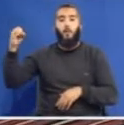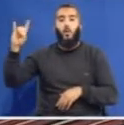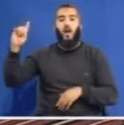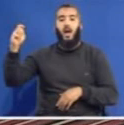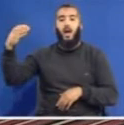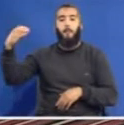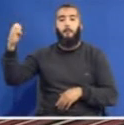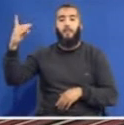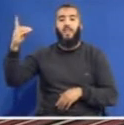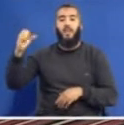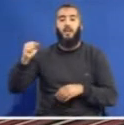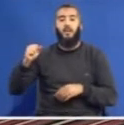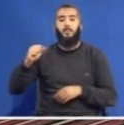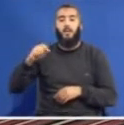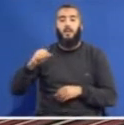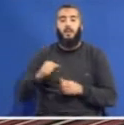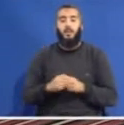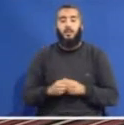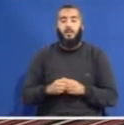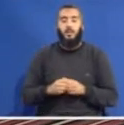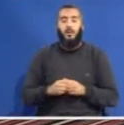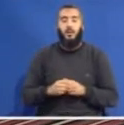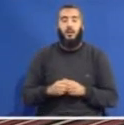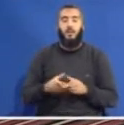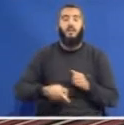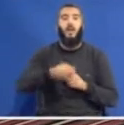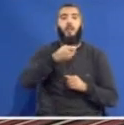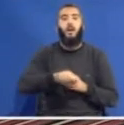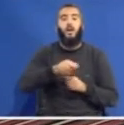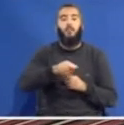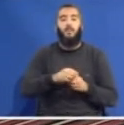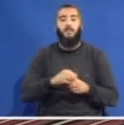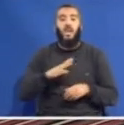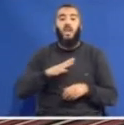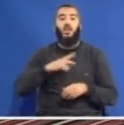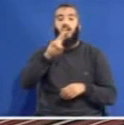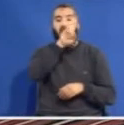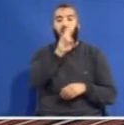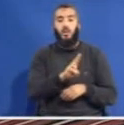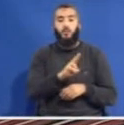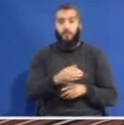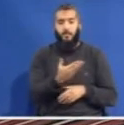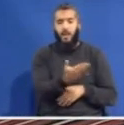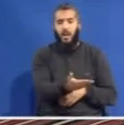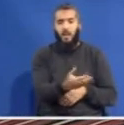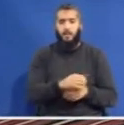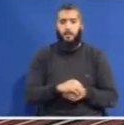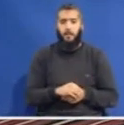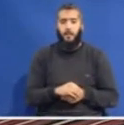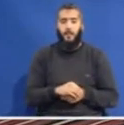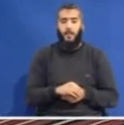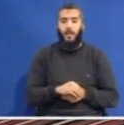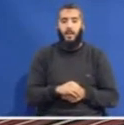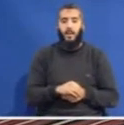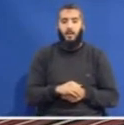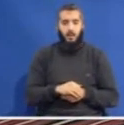ورحمة الله. عليكم السلام ورحمة الله. بارك الله فيكم. عندي سؤال بارك للشيخ أخونا. تفضل يا محمد.